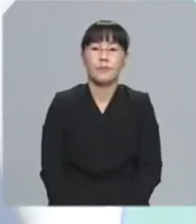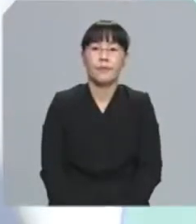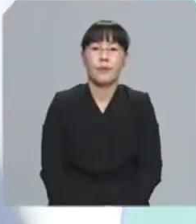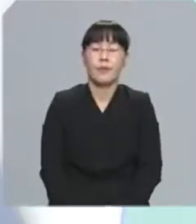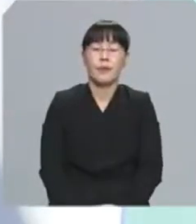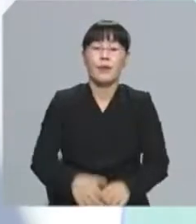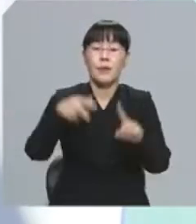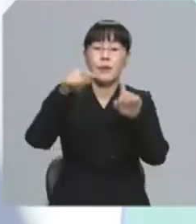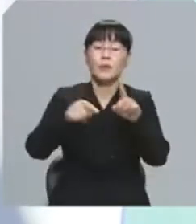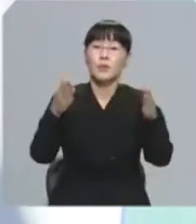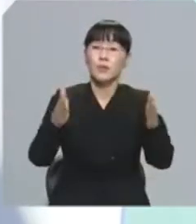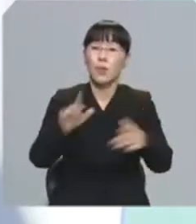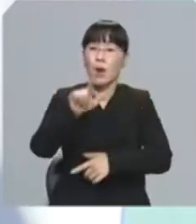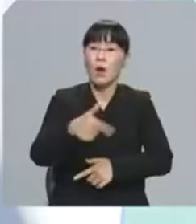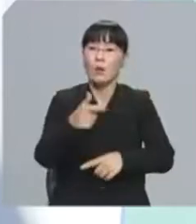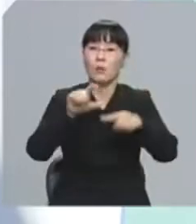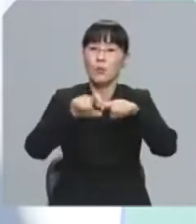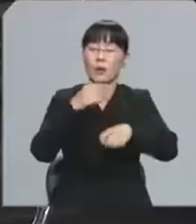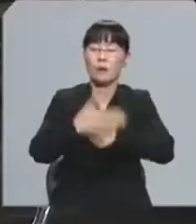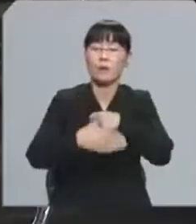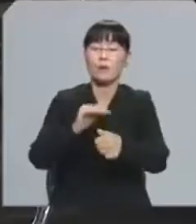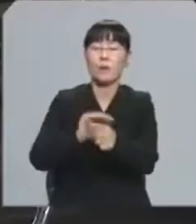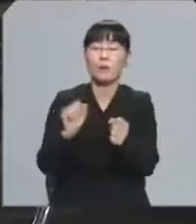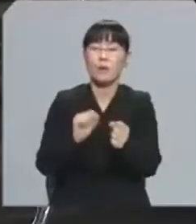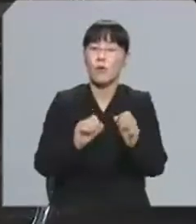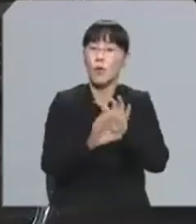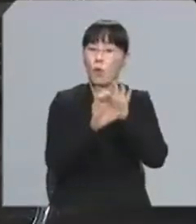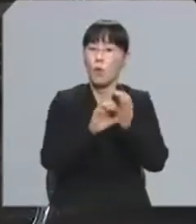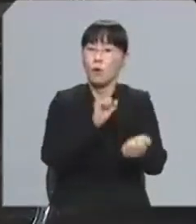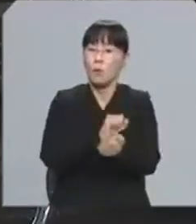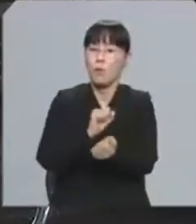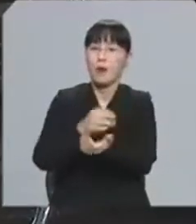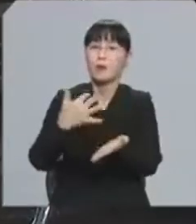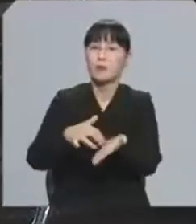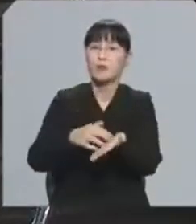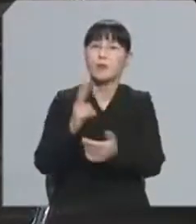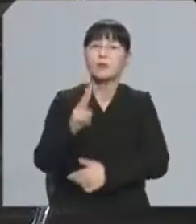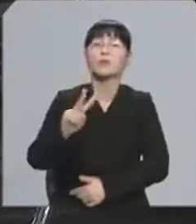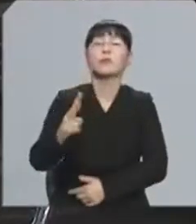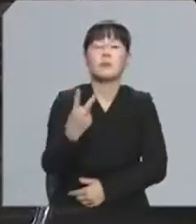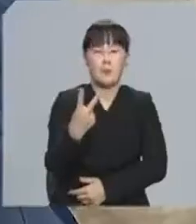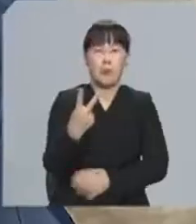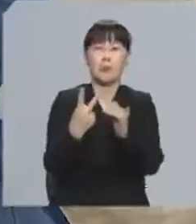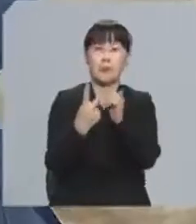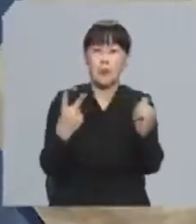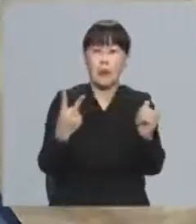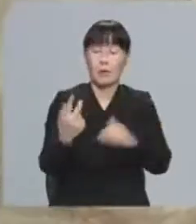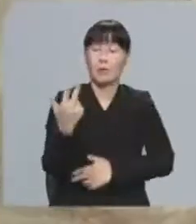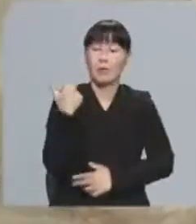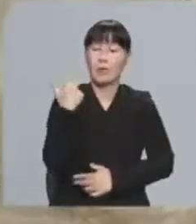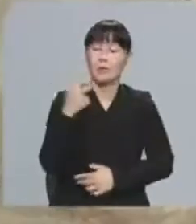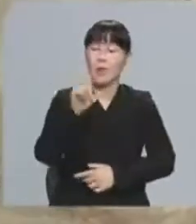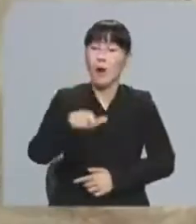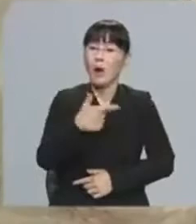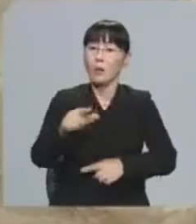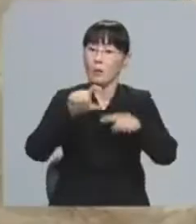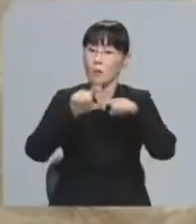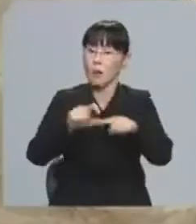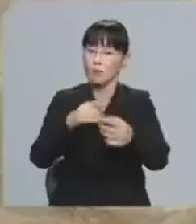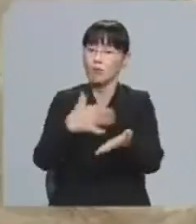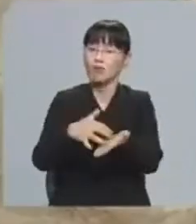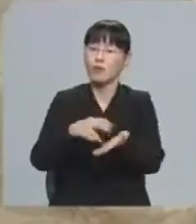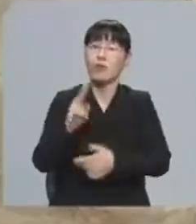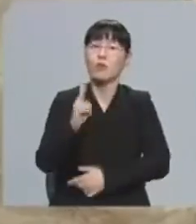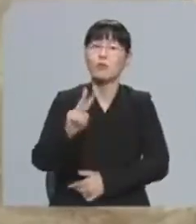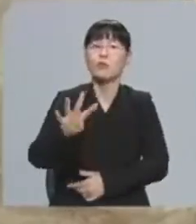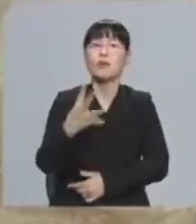최근 일주일 동안 하루 평균 대구 경북의 코로나19 확진자 수는 2,200여 명입니다. 지난주 하루 평균 2,400여 명보다